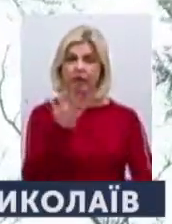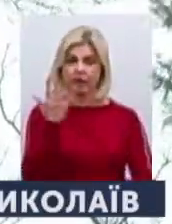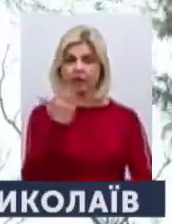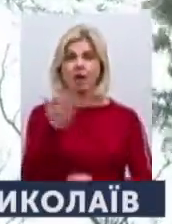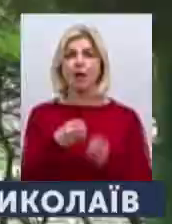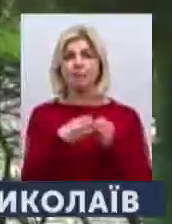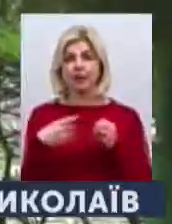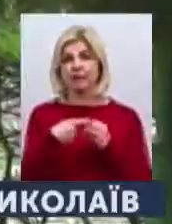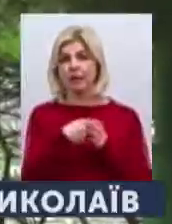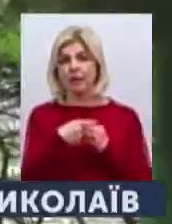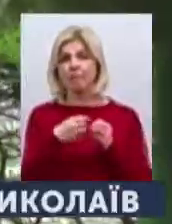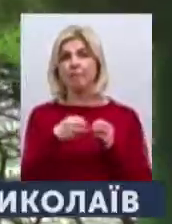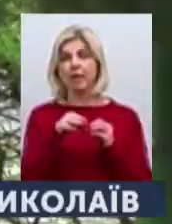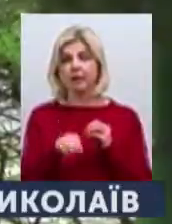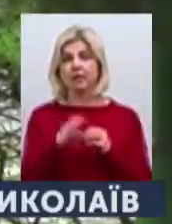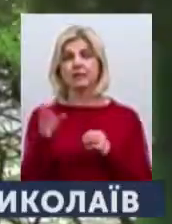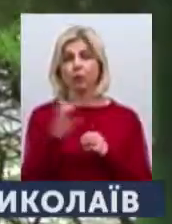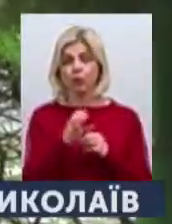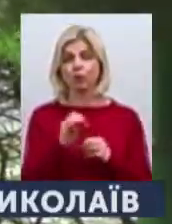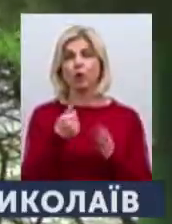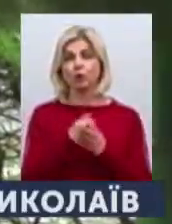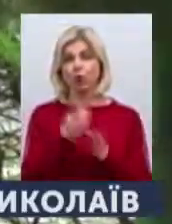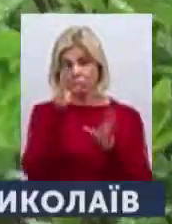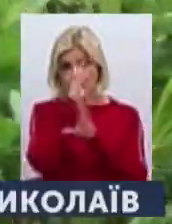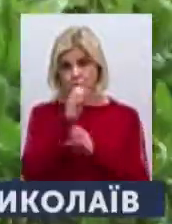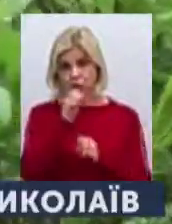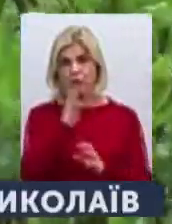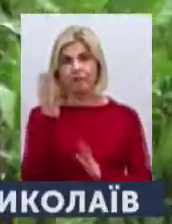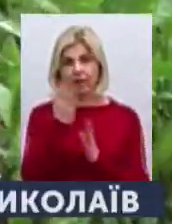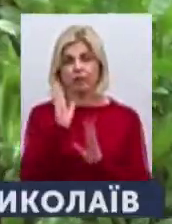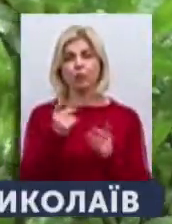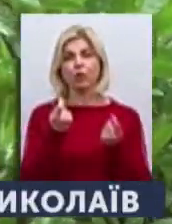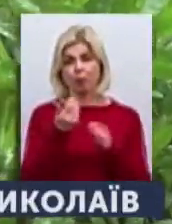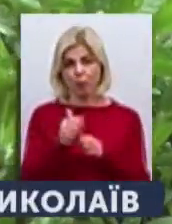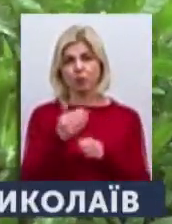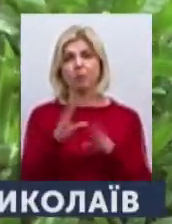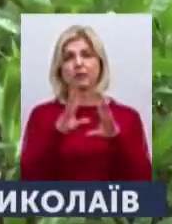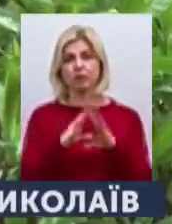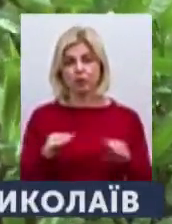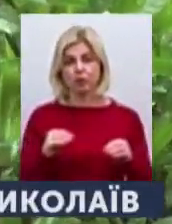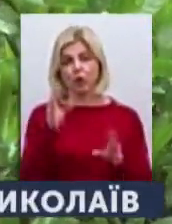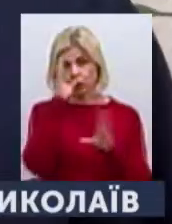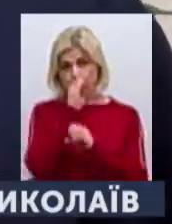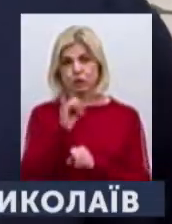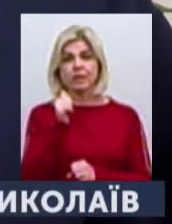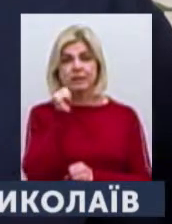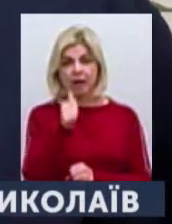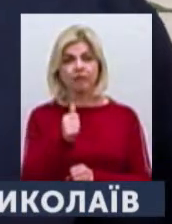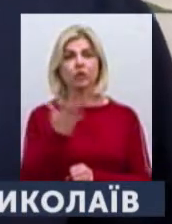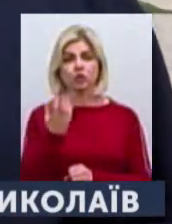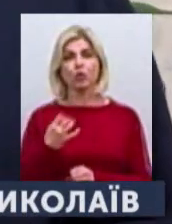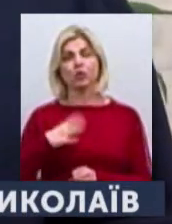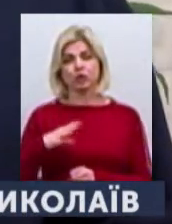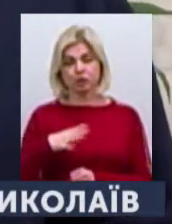досягає 15 метрів за секунду, але до ночі він буде поступово вщухати. На ніч і на завтрашній день ми ще